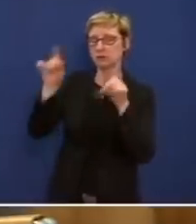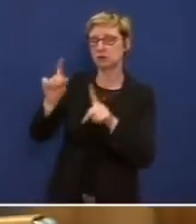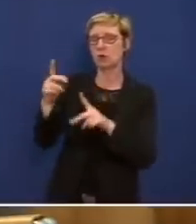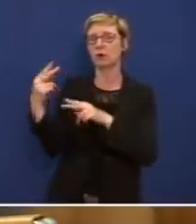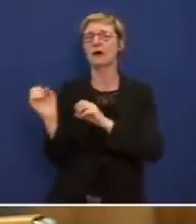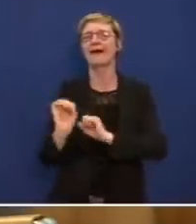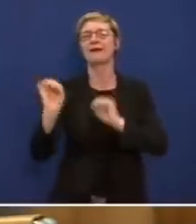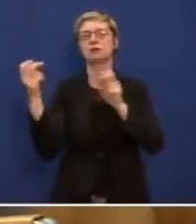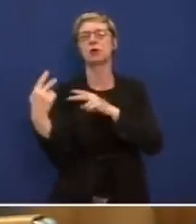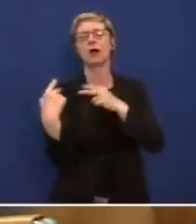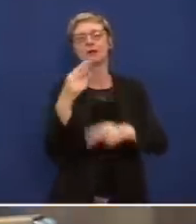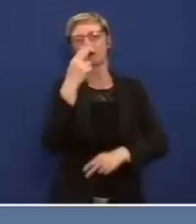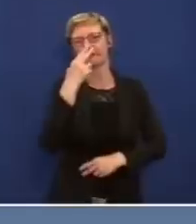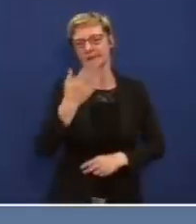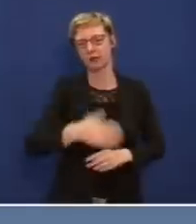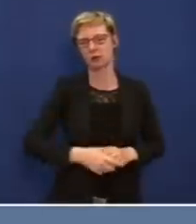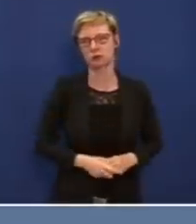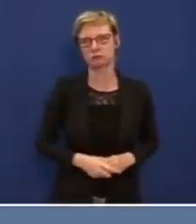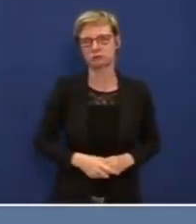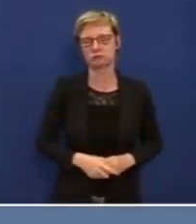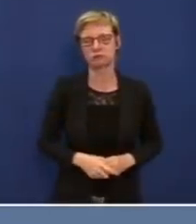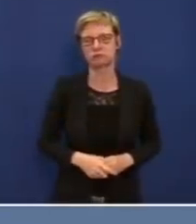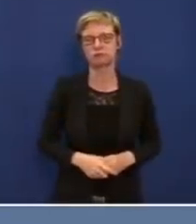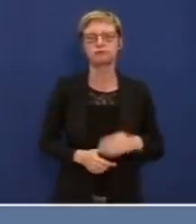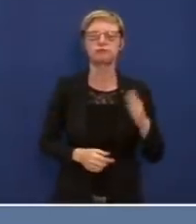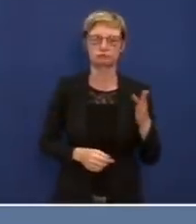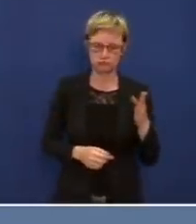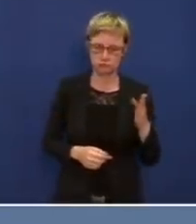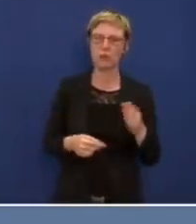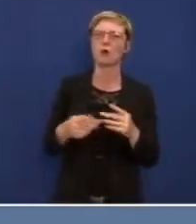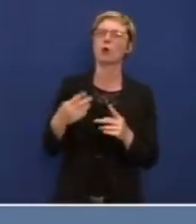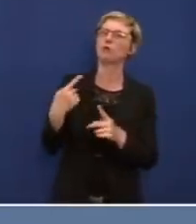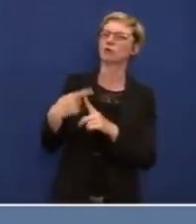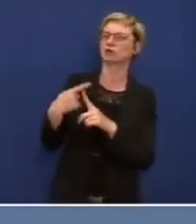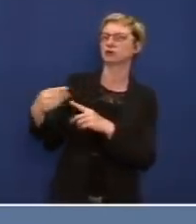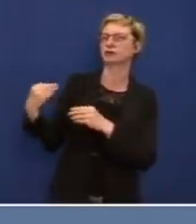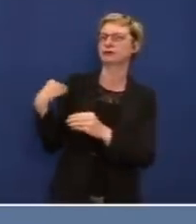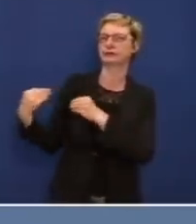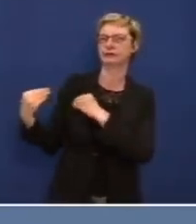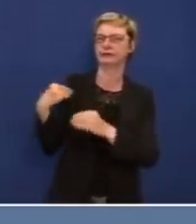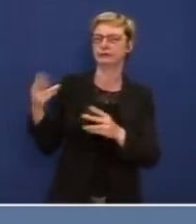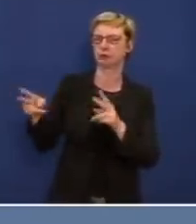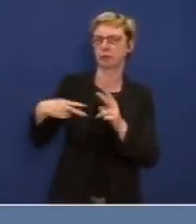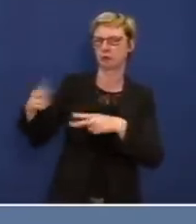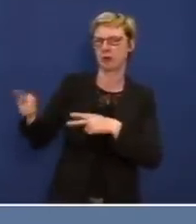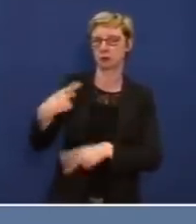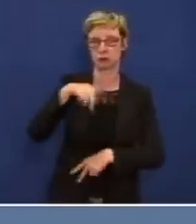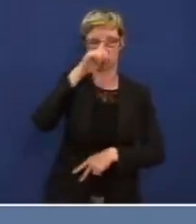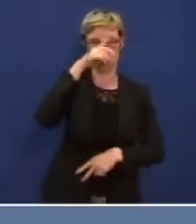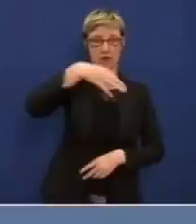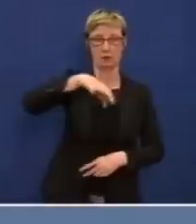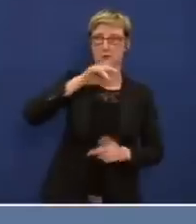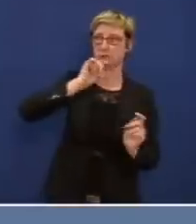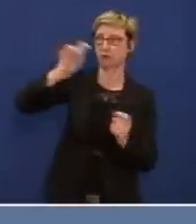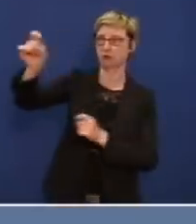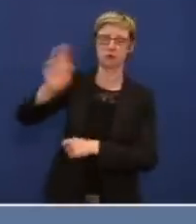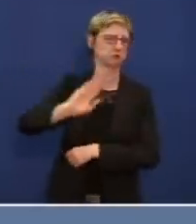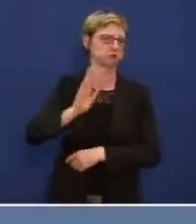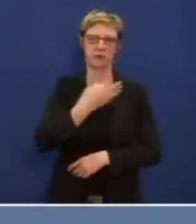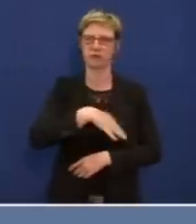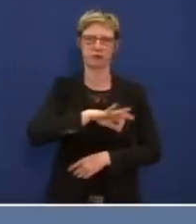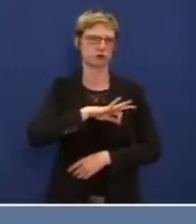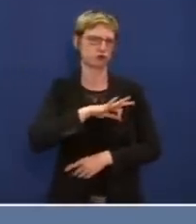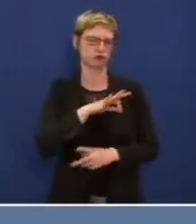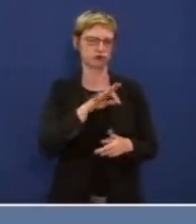haben? Grundsätzlich gibt es eine sehr, sehr hohe positive Resonanz. Das ist ja nicht nur ein Vorschlag von Deutschland. Auch die französische Regierung